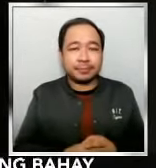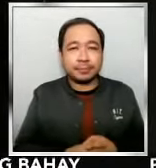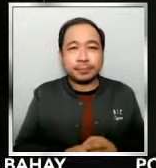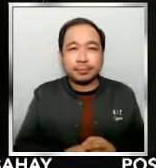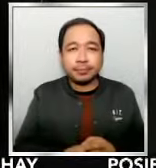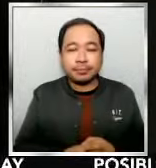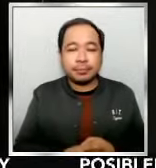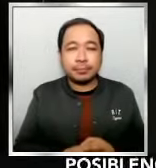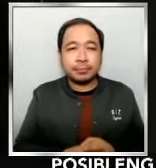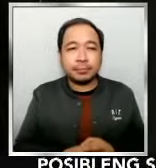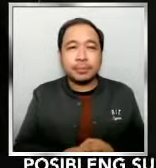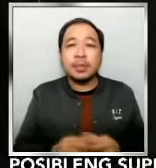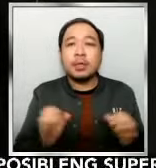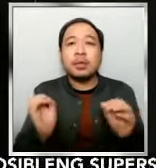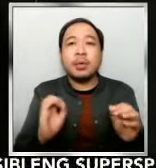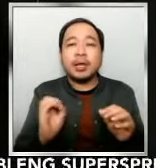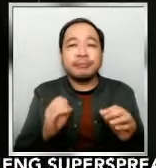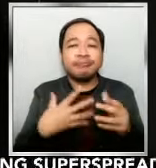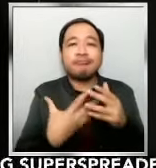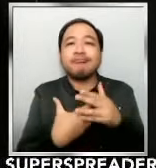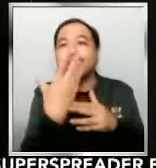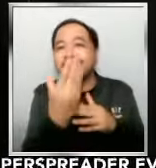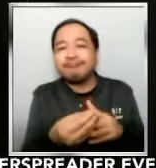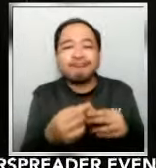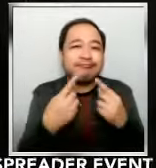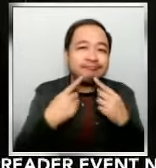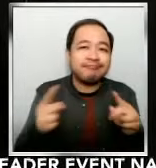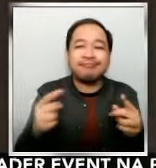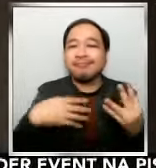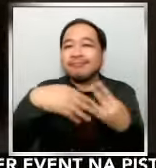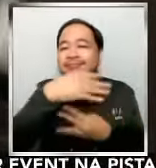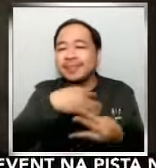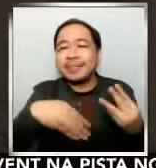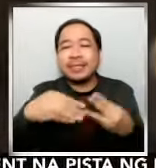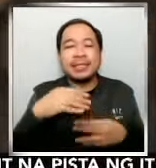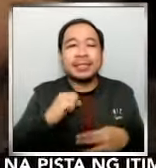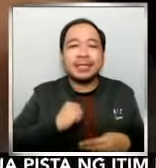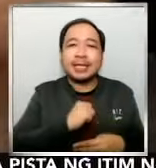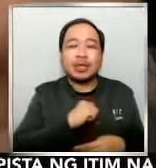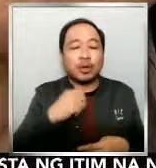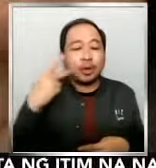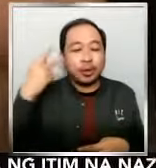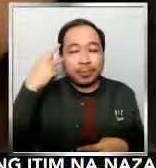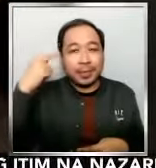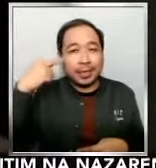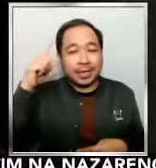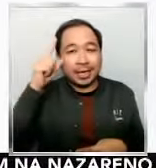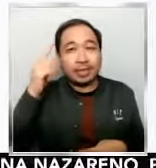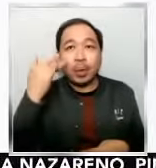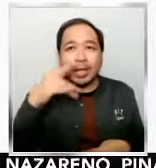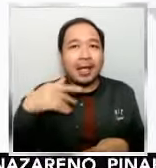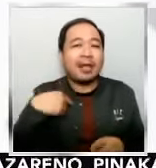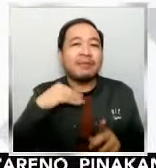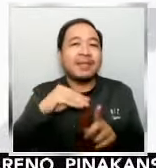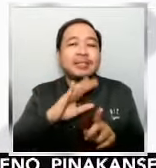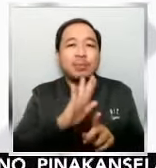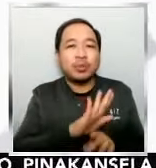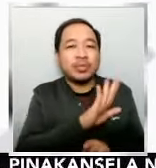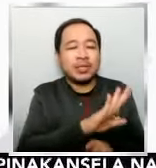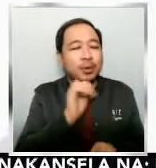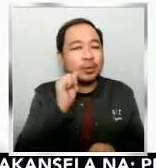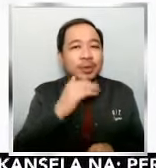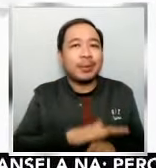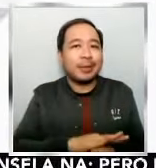Walang public engagement si Senador Ping Lacson ngayon na naka-home quarantine matapos ma-expose sa anak niyang COVID positive. Sa isang press